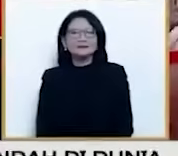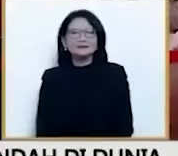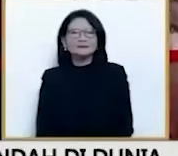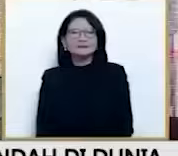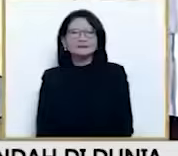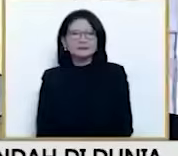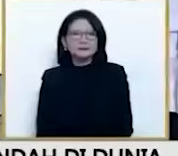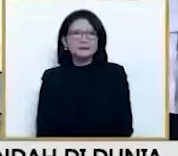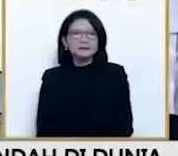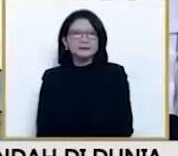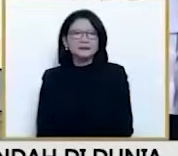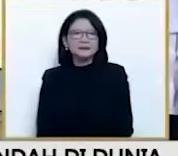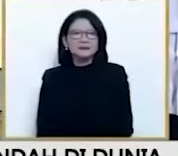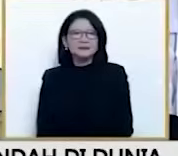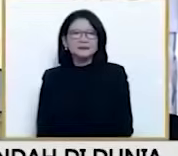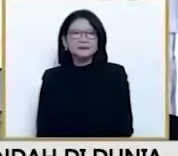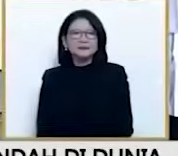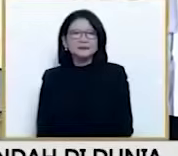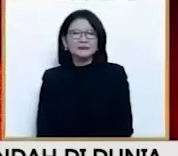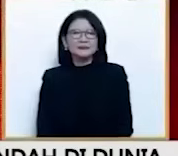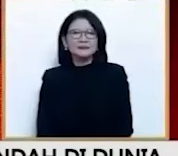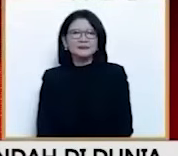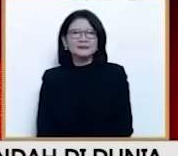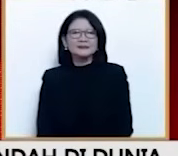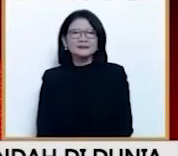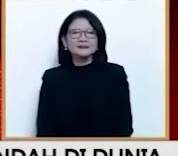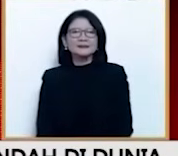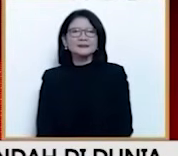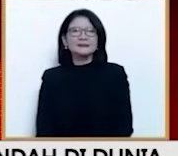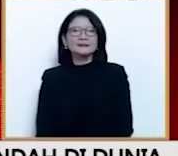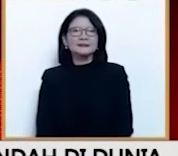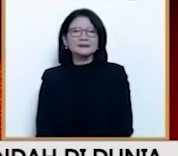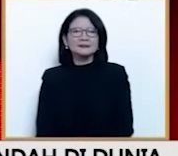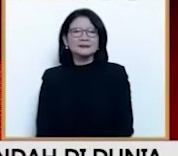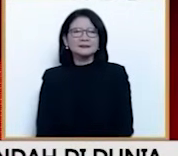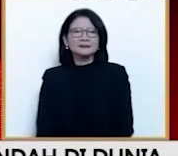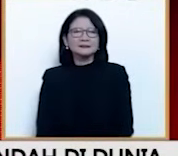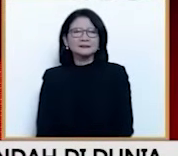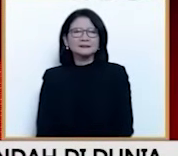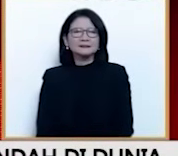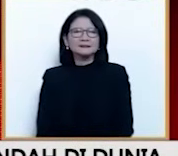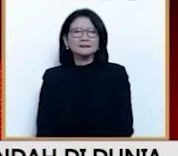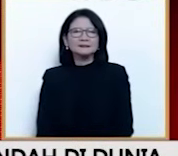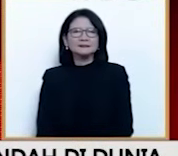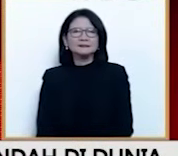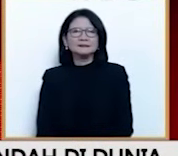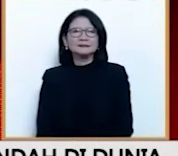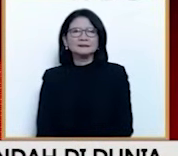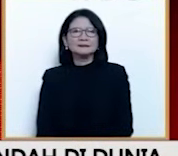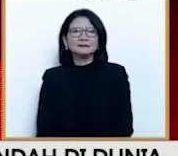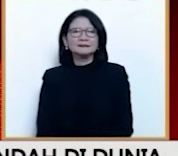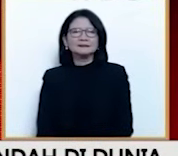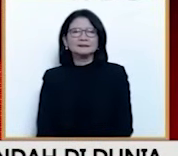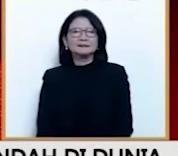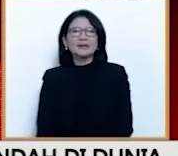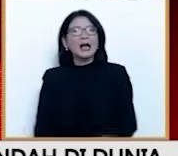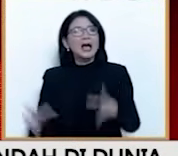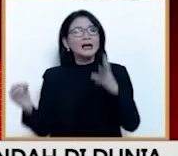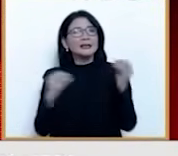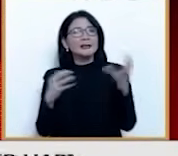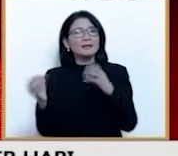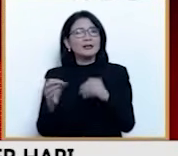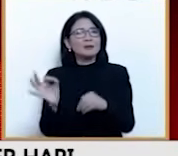Baik, terima kasih. Waktunya habis. Tenang dahulu. Baik. Karena debat belum selesai, sesi debat belum